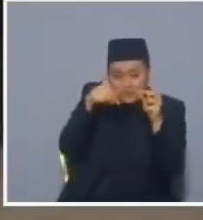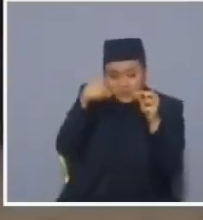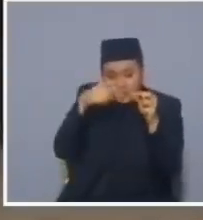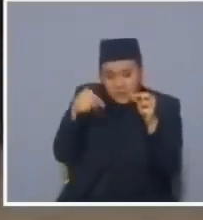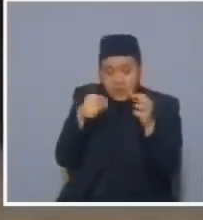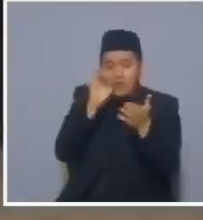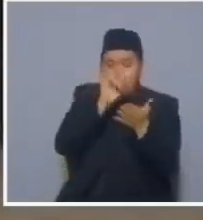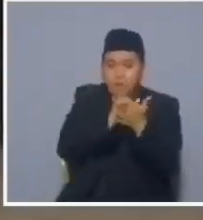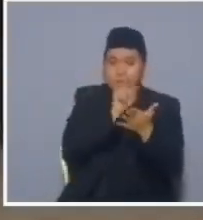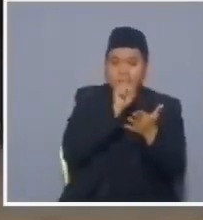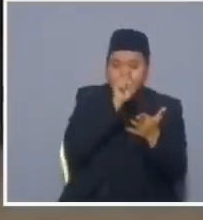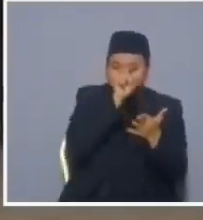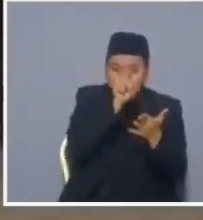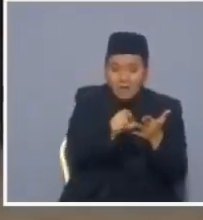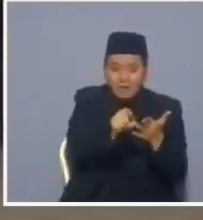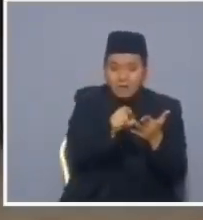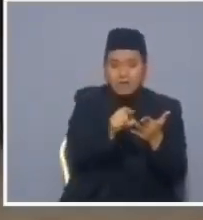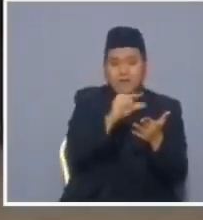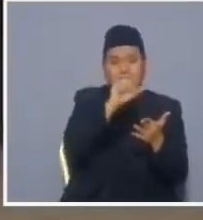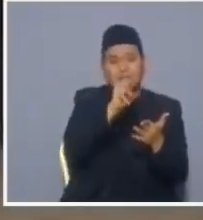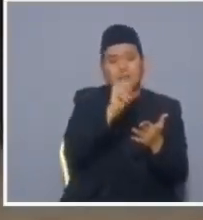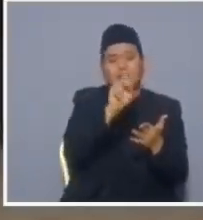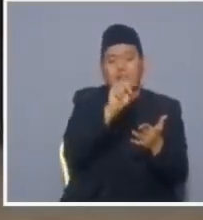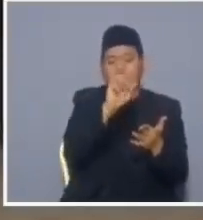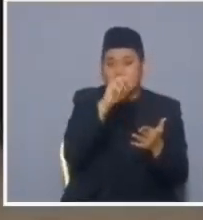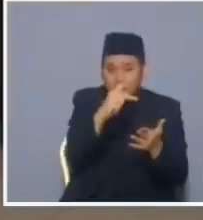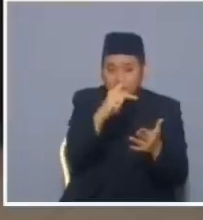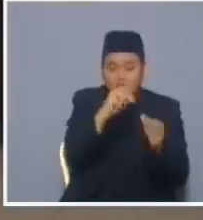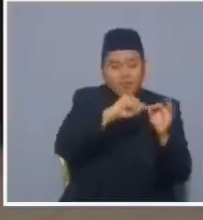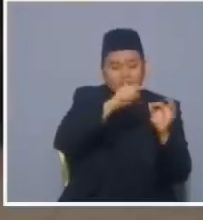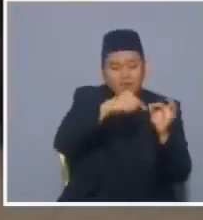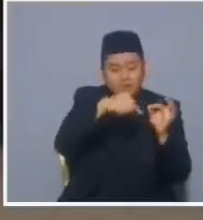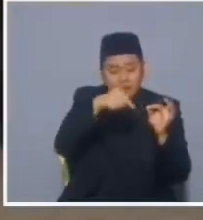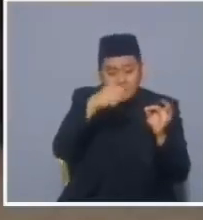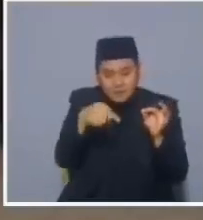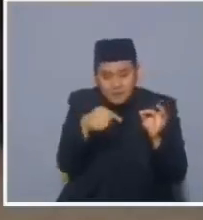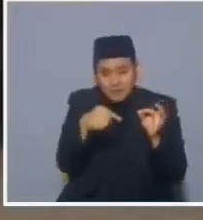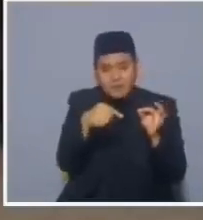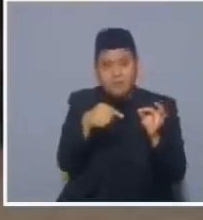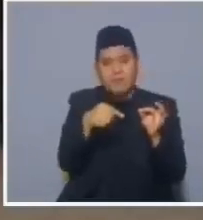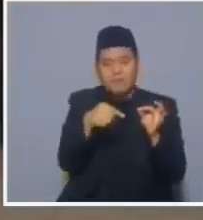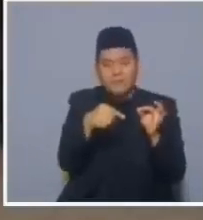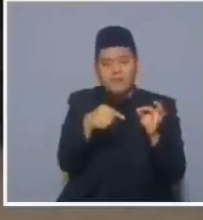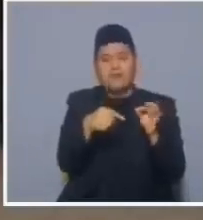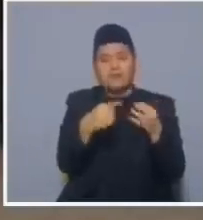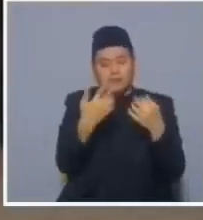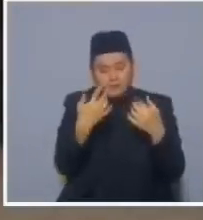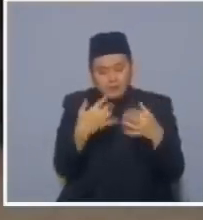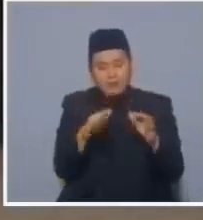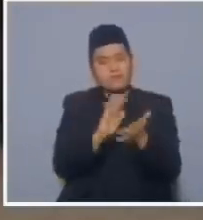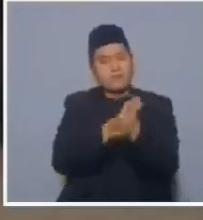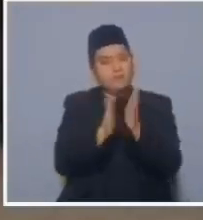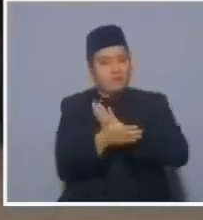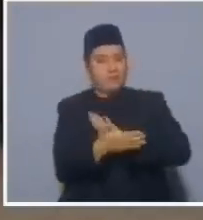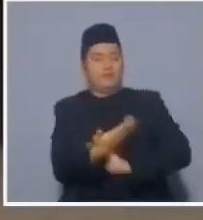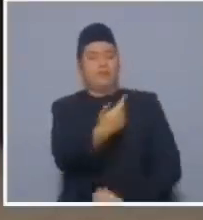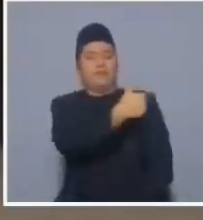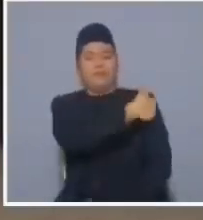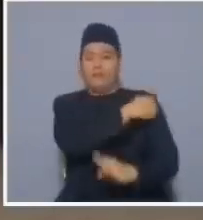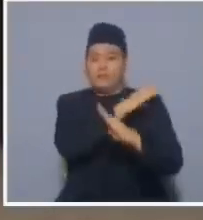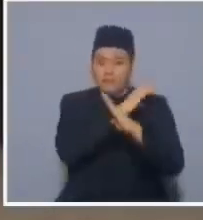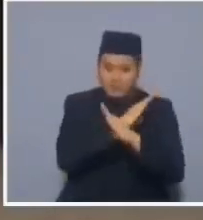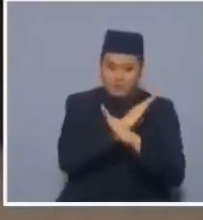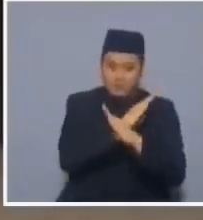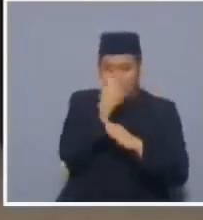dan itu merupakan vaksin yang kita telah perolehi alhamdulillah pada 21 hari bulan yang lepas, dan telah dilancarkan oleh Yang Amat Berhormat Perdana Menteri kita